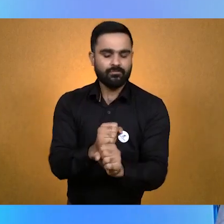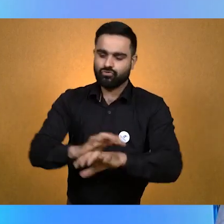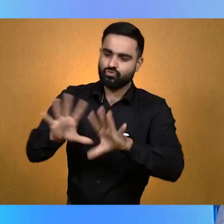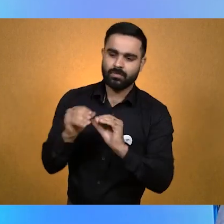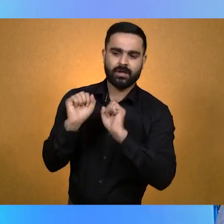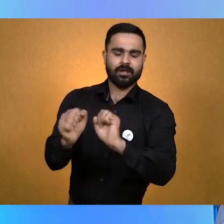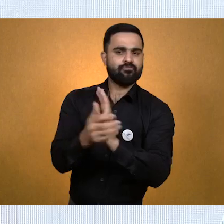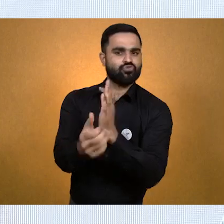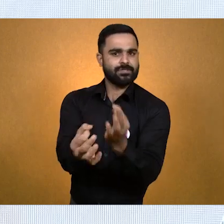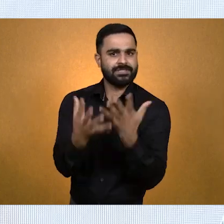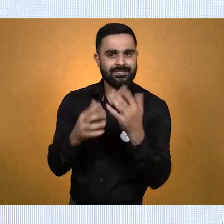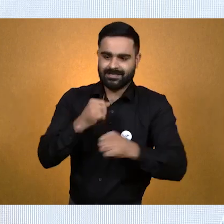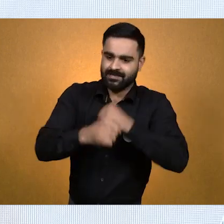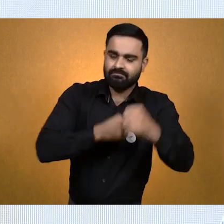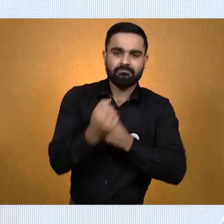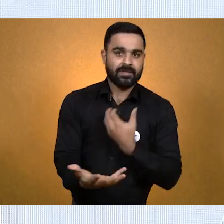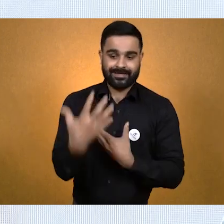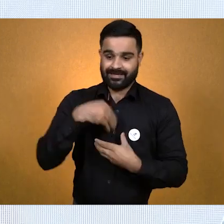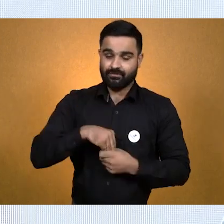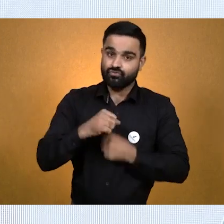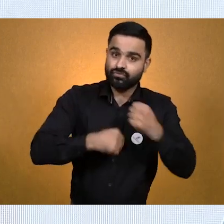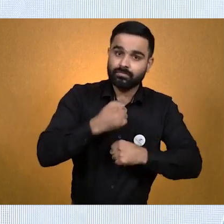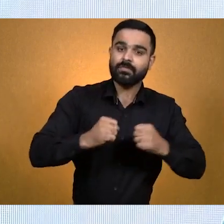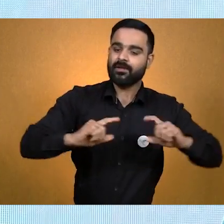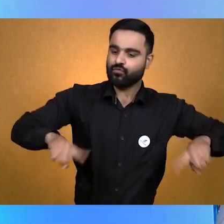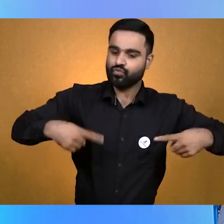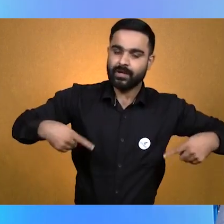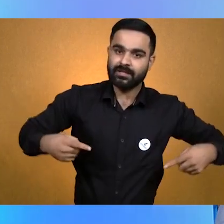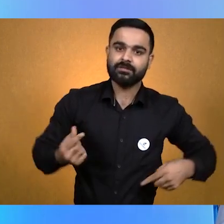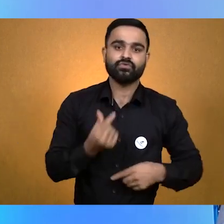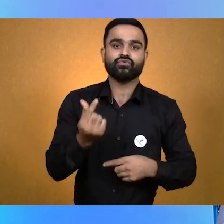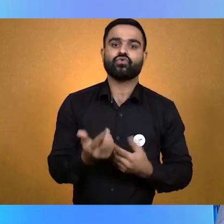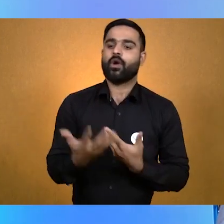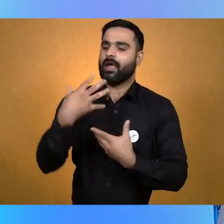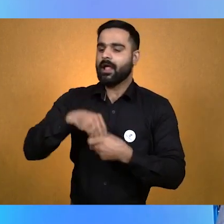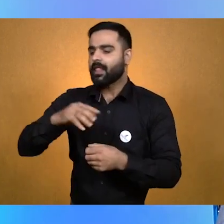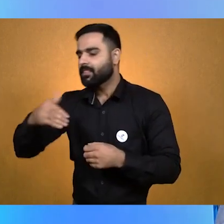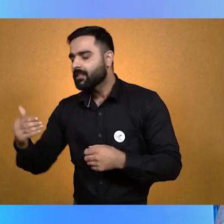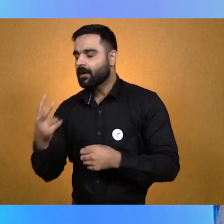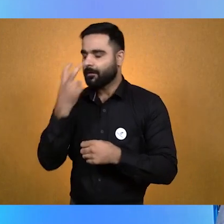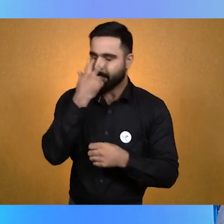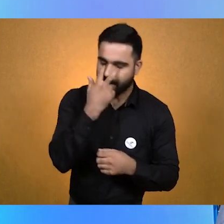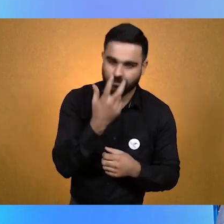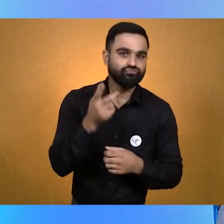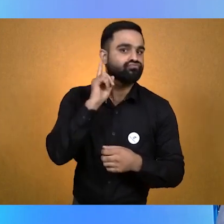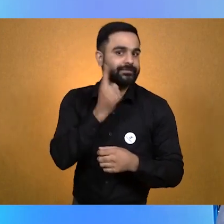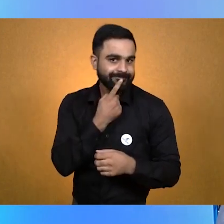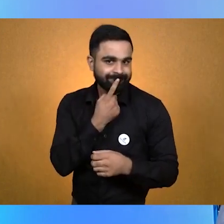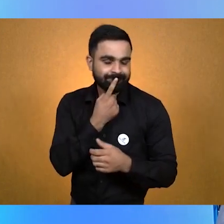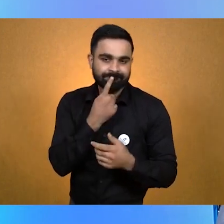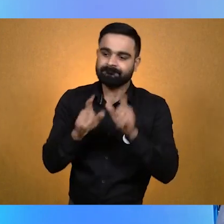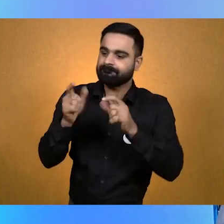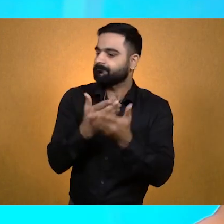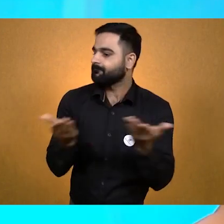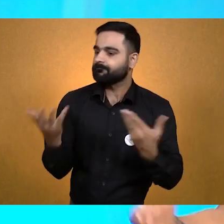their skills in sports. They cover adapted sports for wheelchair users, amputees, visual and hearing impaired